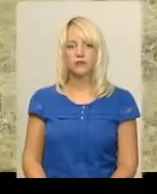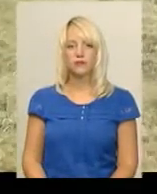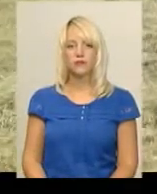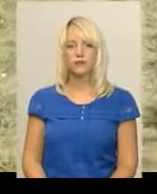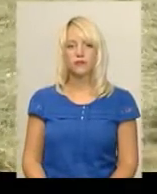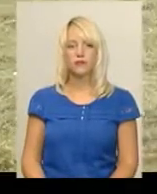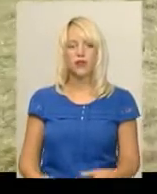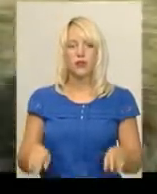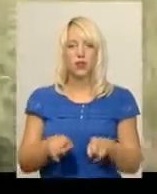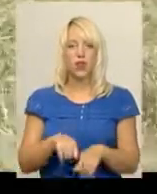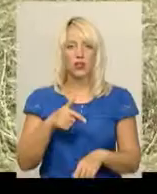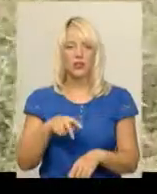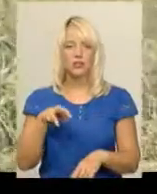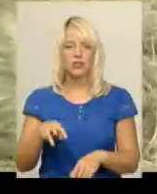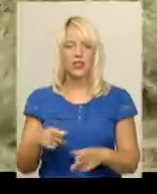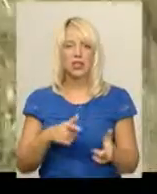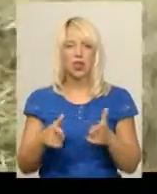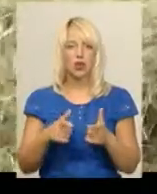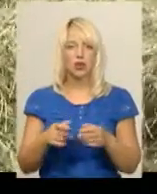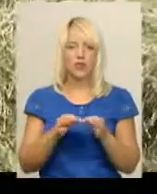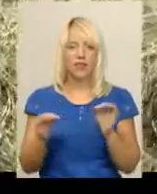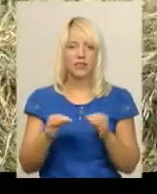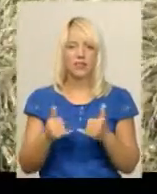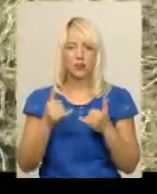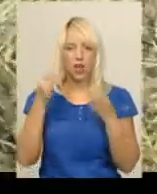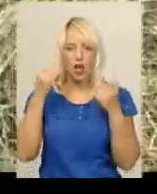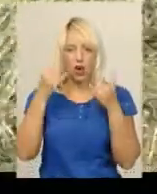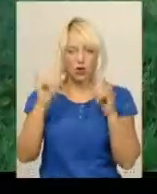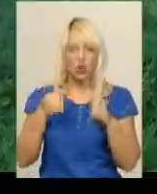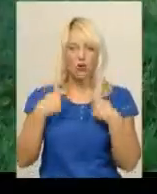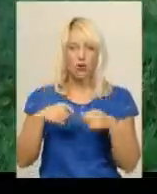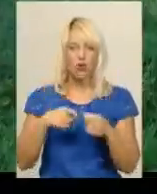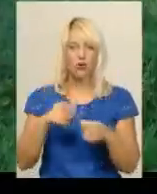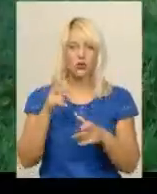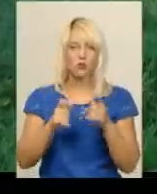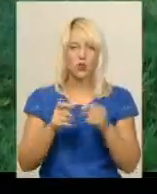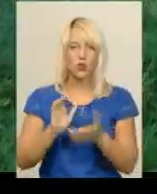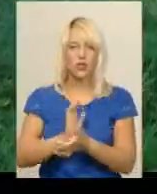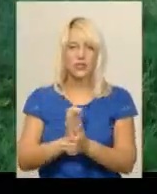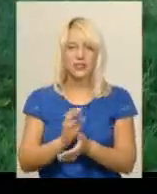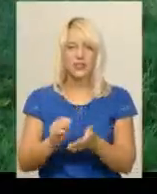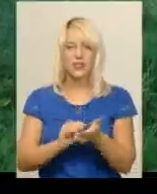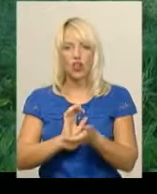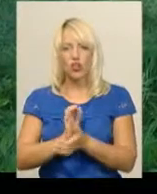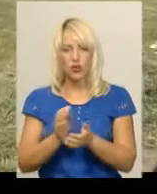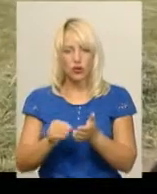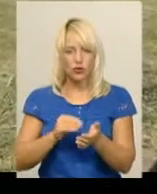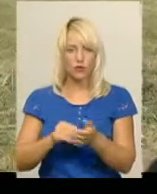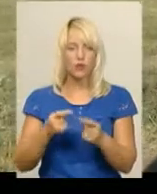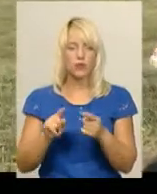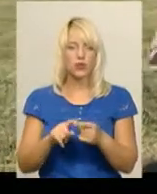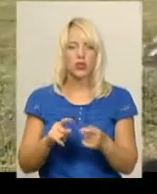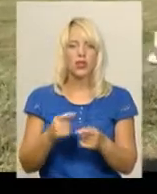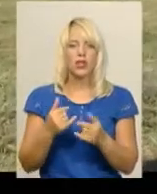А так, Галина Мацкевич заготовляє сіно корові. Продаж сусіда молока, сметани і сиру – основний дохід родини. Гроші потрібні, бо